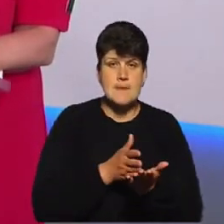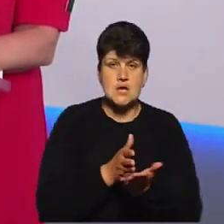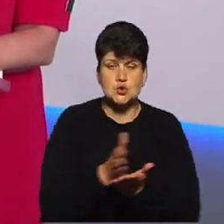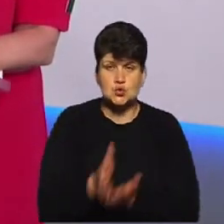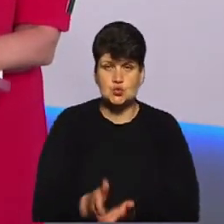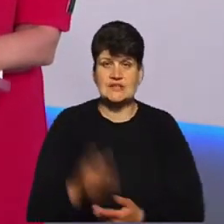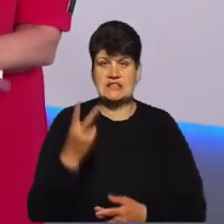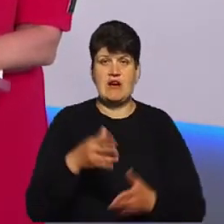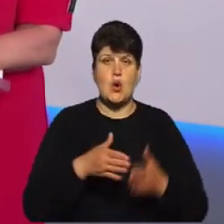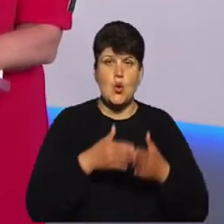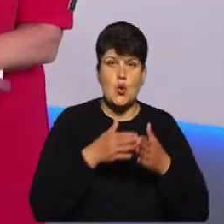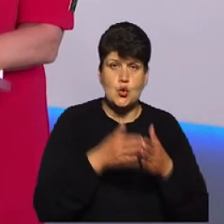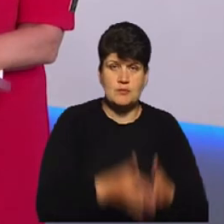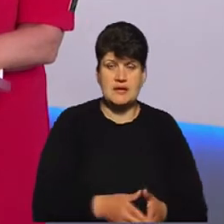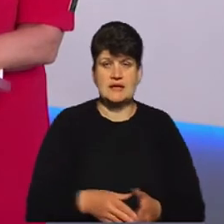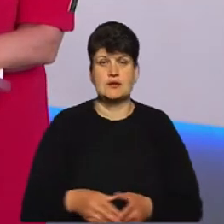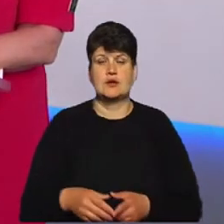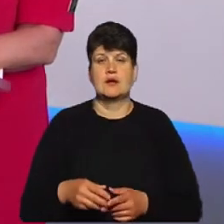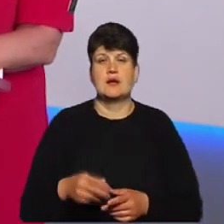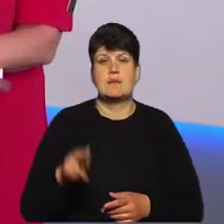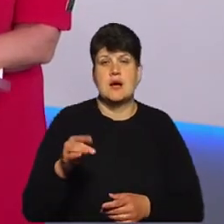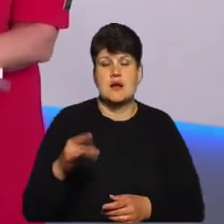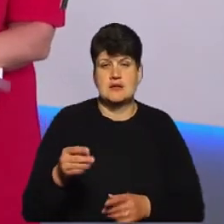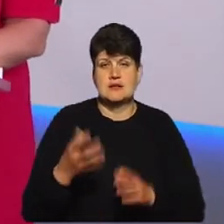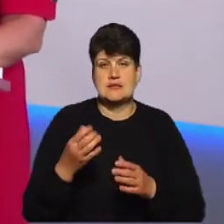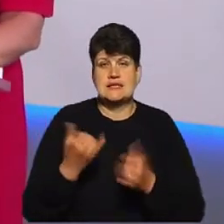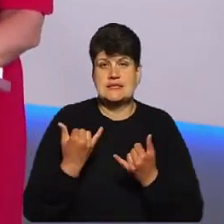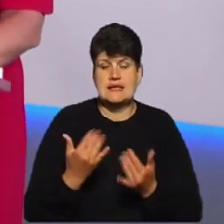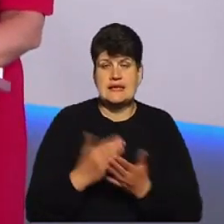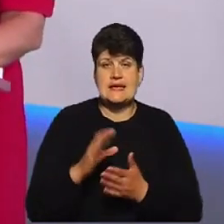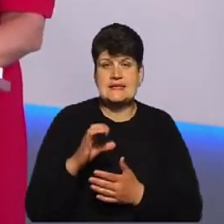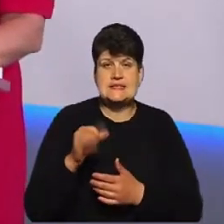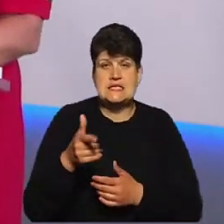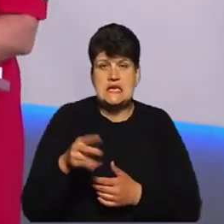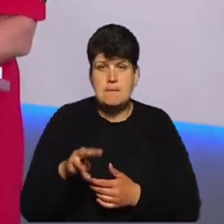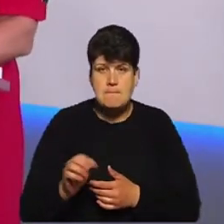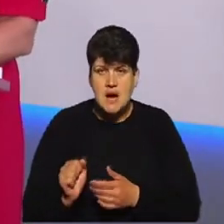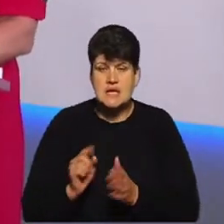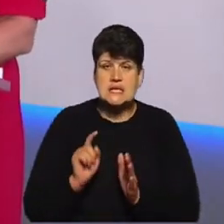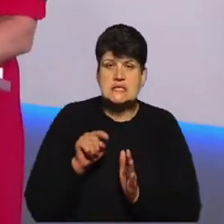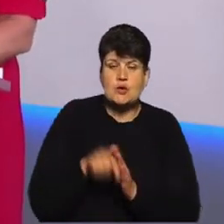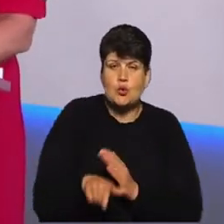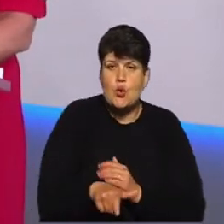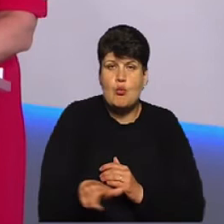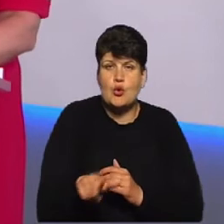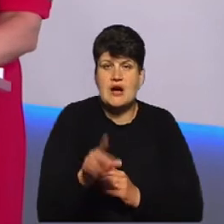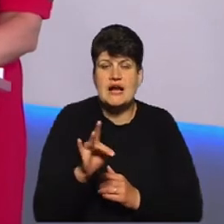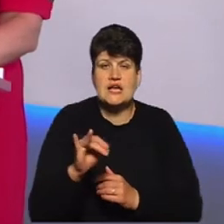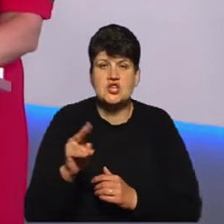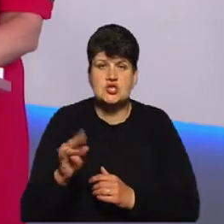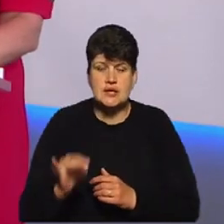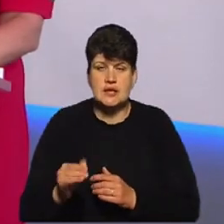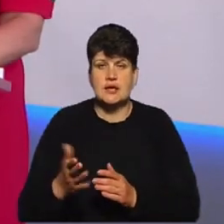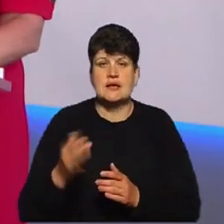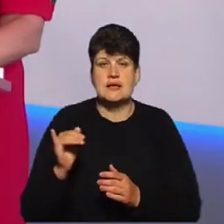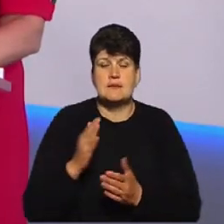зараз з'явився третій корабель «Сігма», який заходить в протоку річки, ми до водної арени і маємо можливість